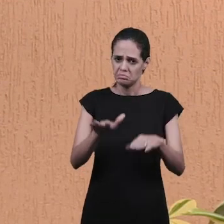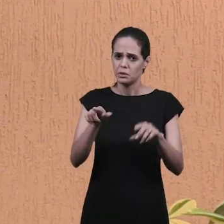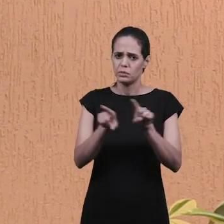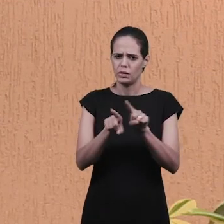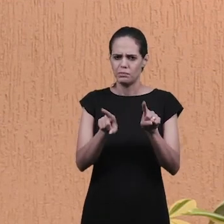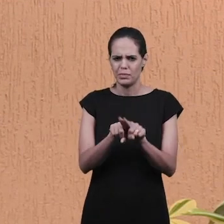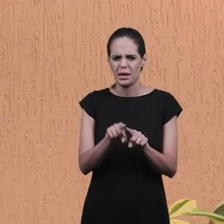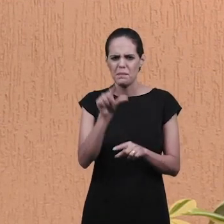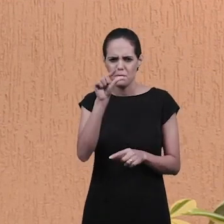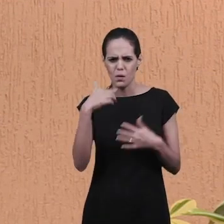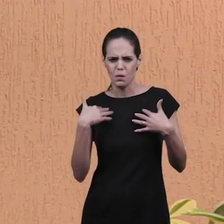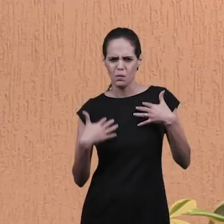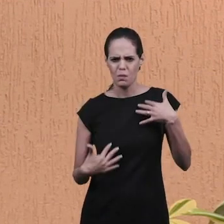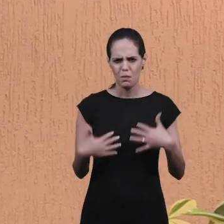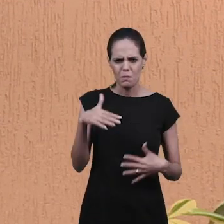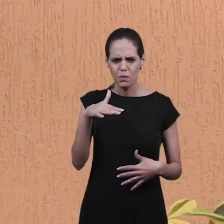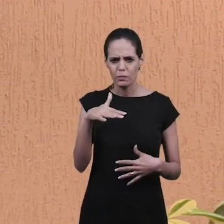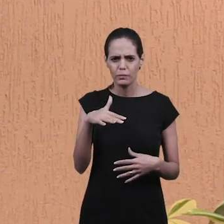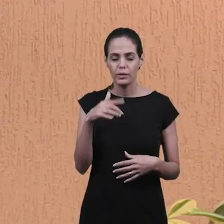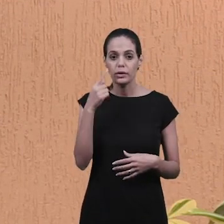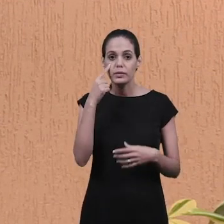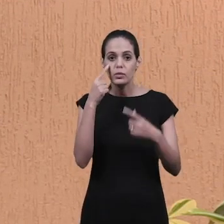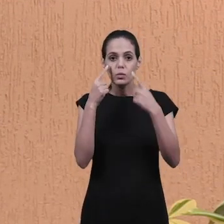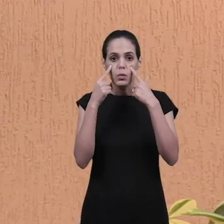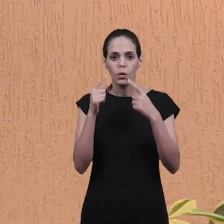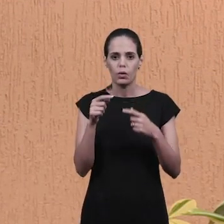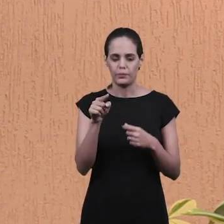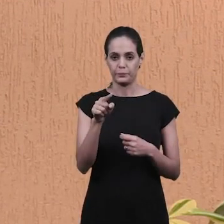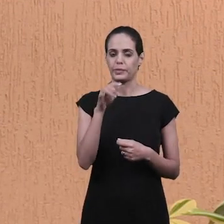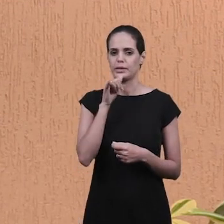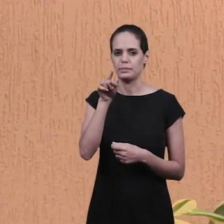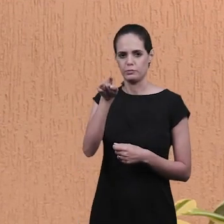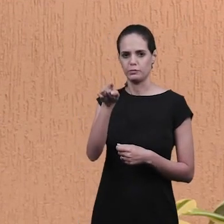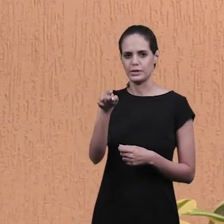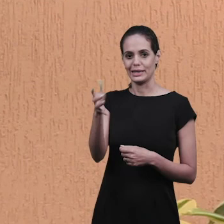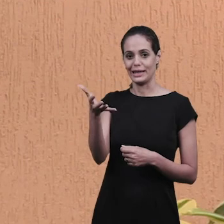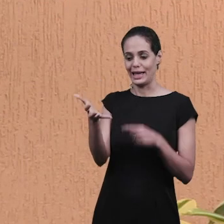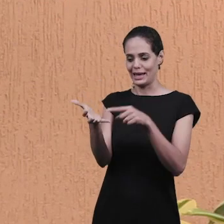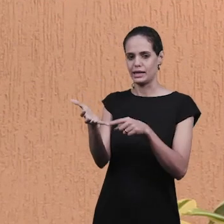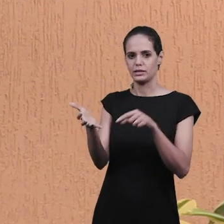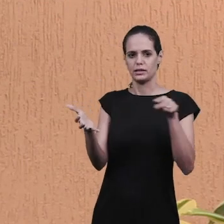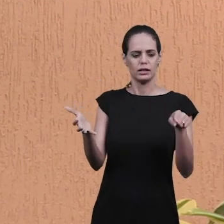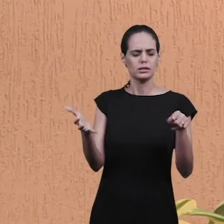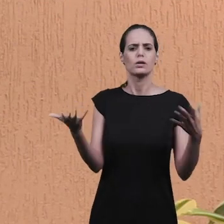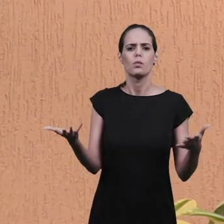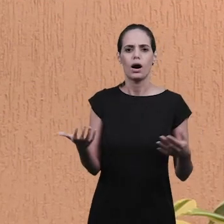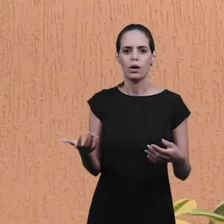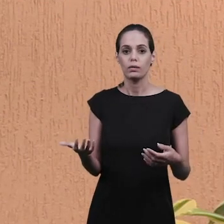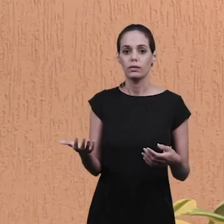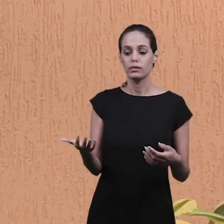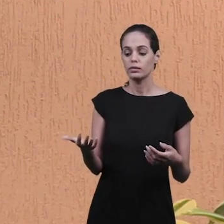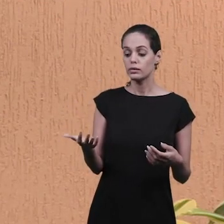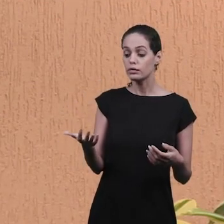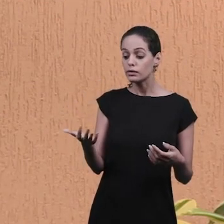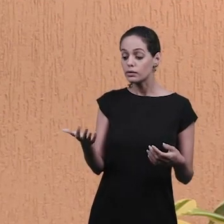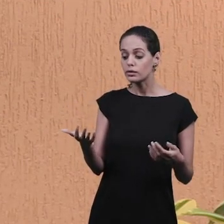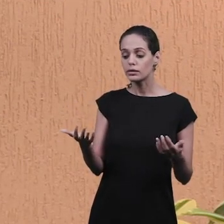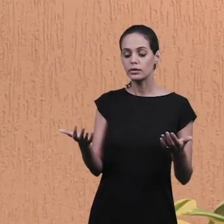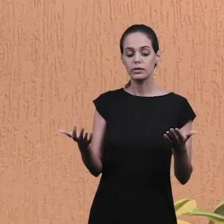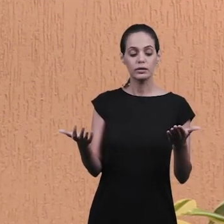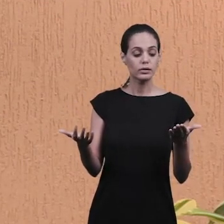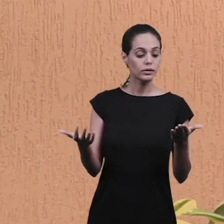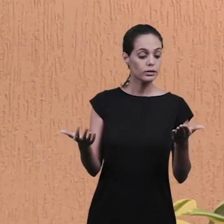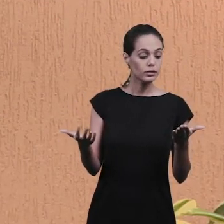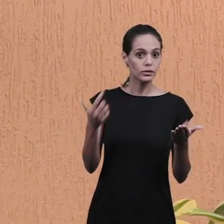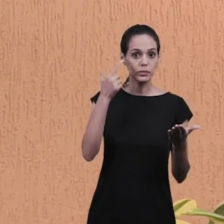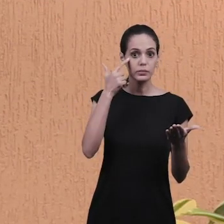peu de mouvement, utiliser les yeux. Je peux dire à l'enfant, tu veux ceci ou cela? La réponse à cette réponse,